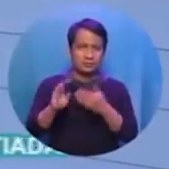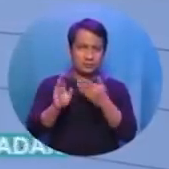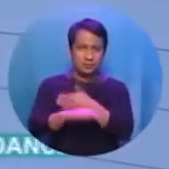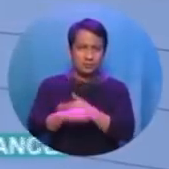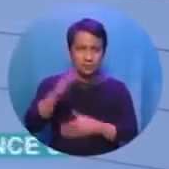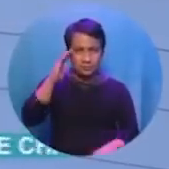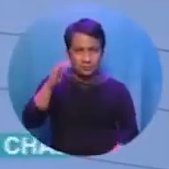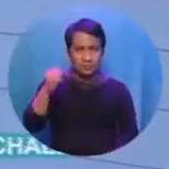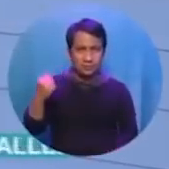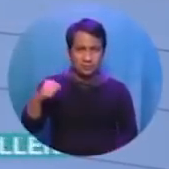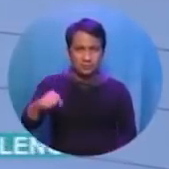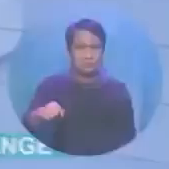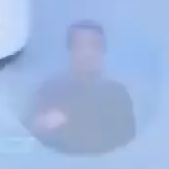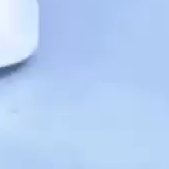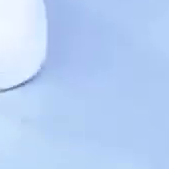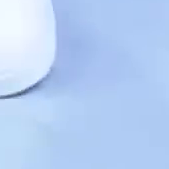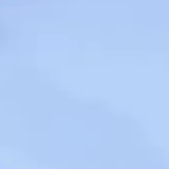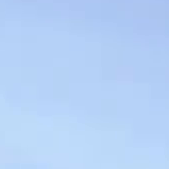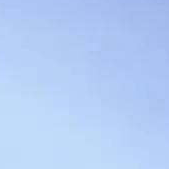ng Idol in Action.